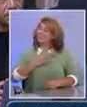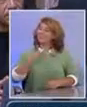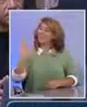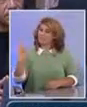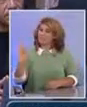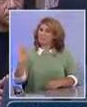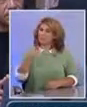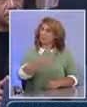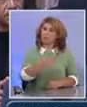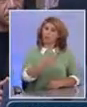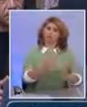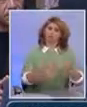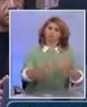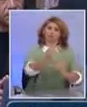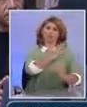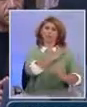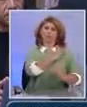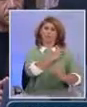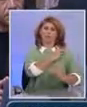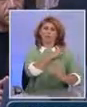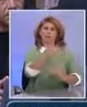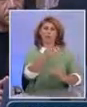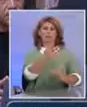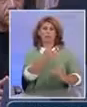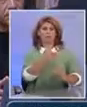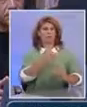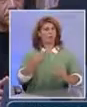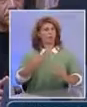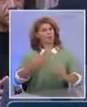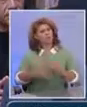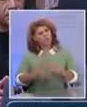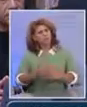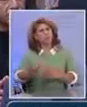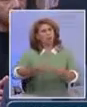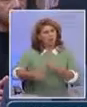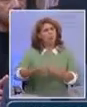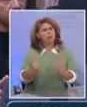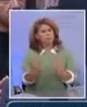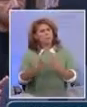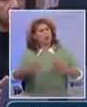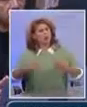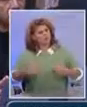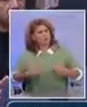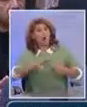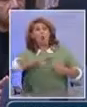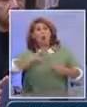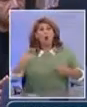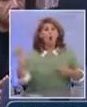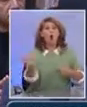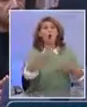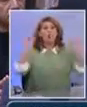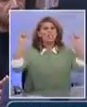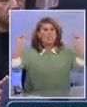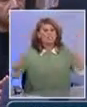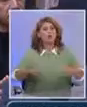και οι προεστοί και οι καπεταναίοι και οι πεπαιδευμένοι και οι έμποροι, μικροί και μεγάλοι, όλοι συμφωνήσαμε σε